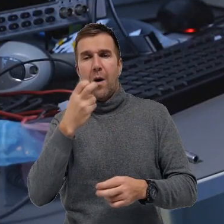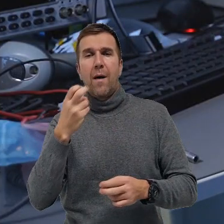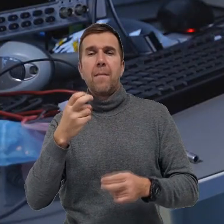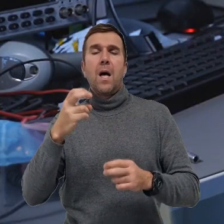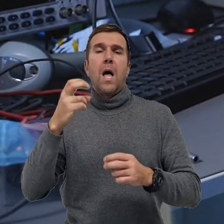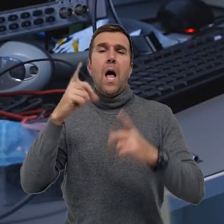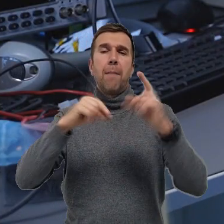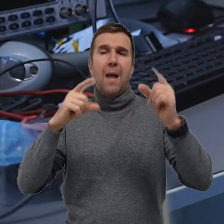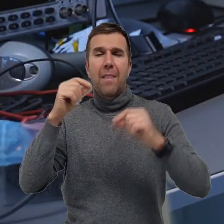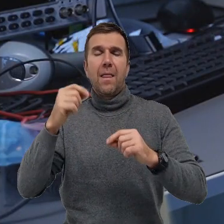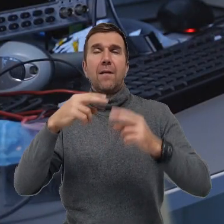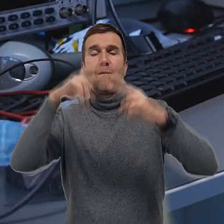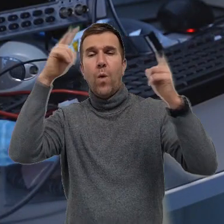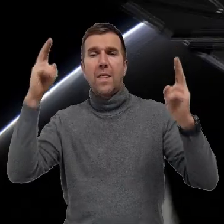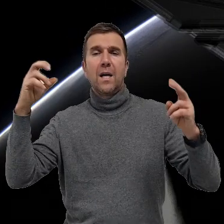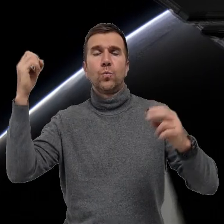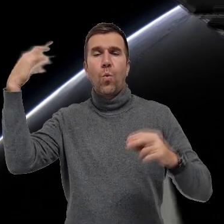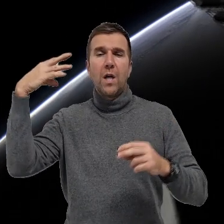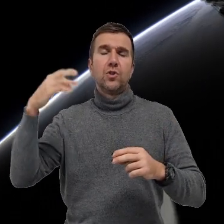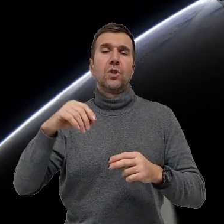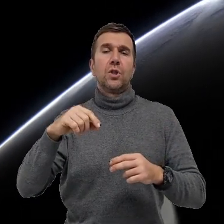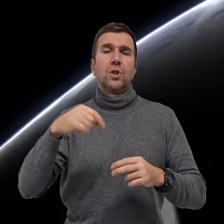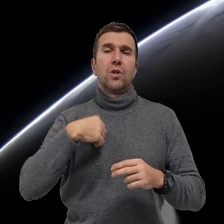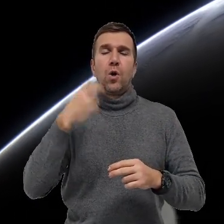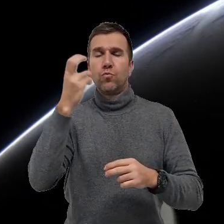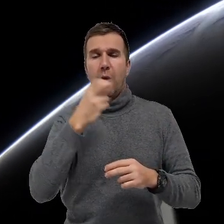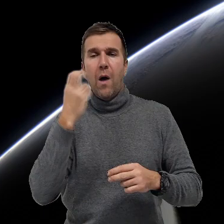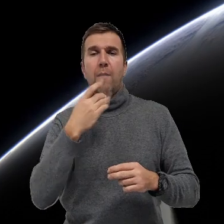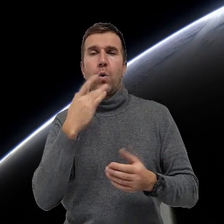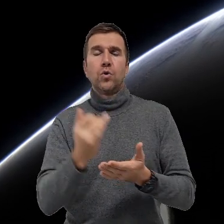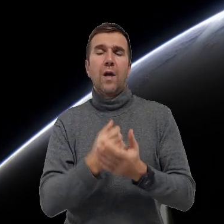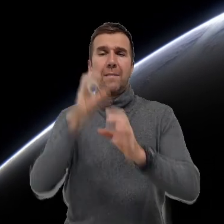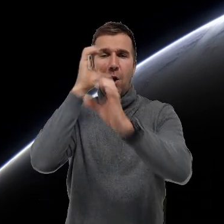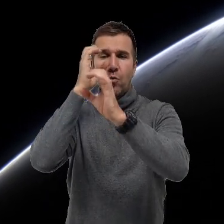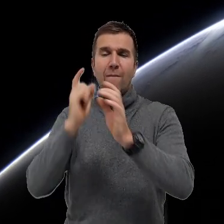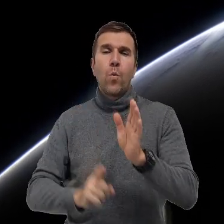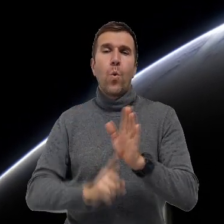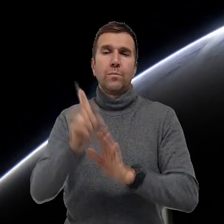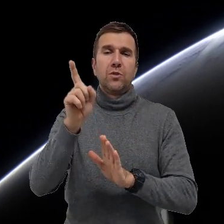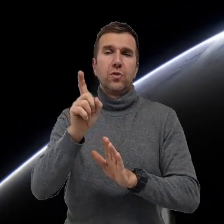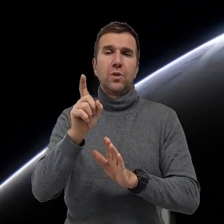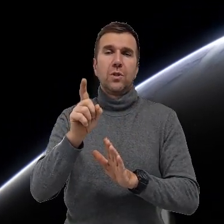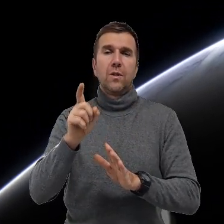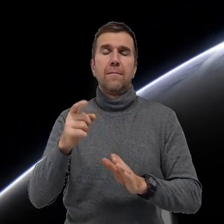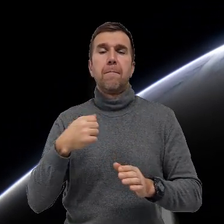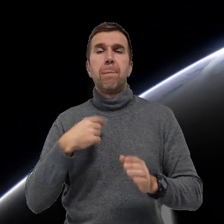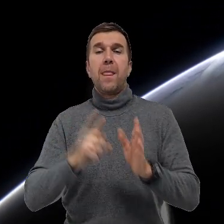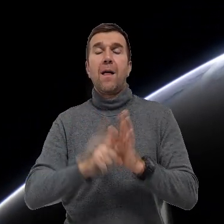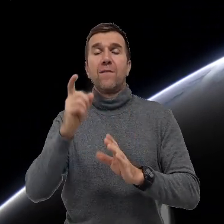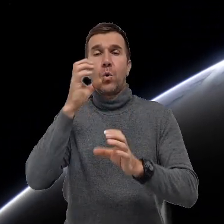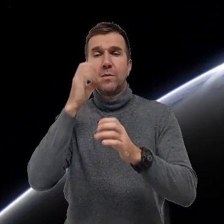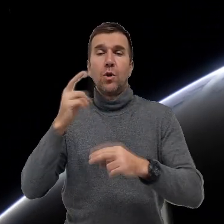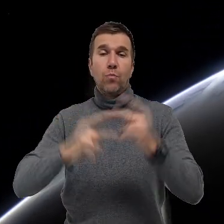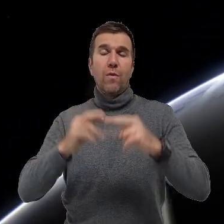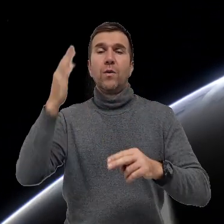planet w innych układach słonecznych i naturalnie co jakiś czas korzystałem z teleskopów kosmicznych. Ktoś musiał te teleskopy